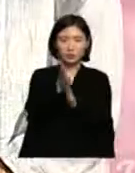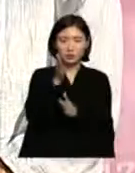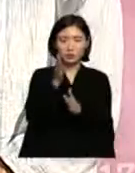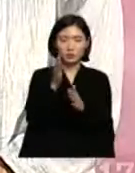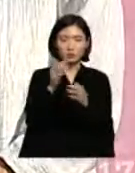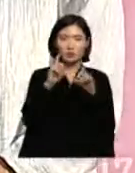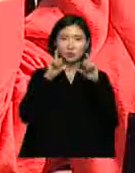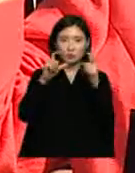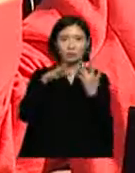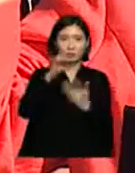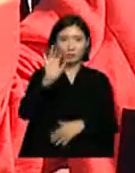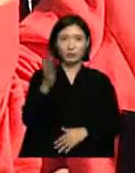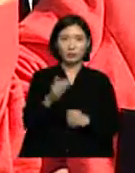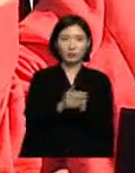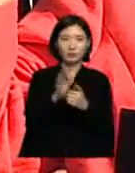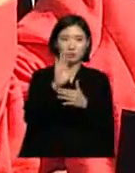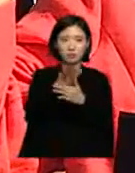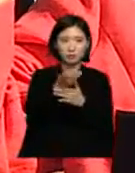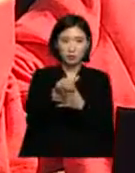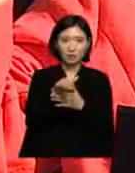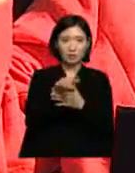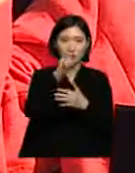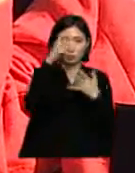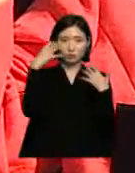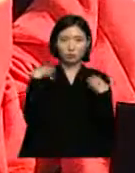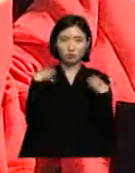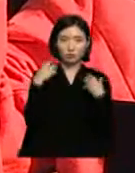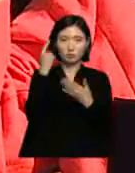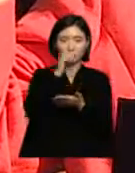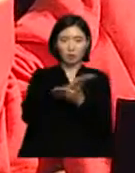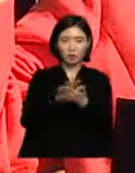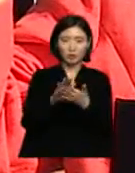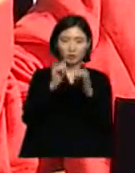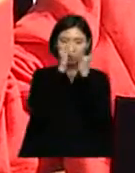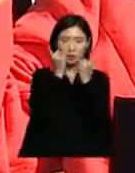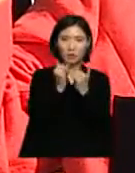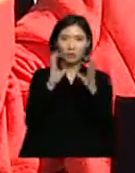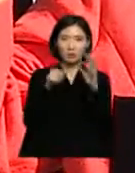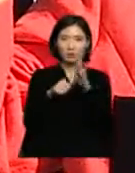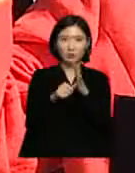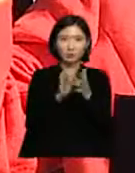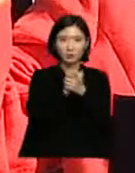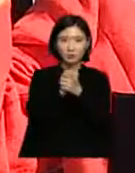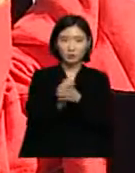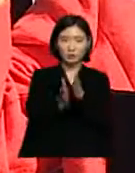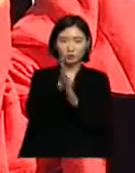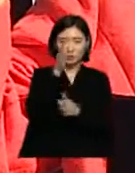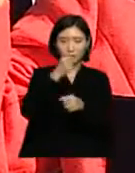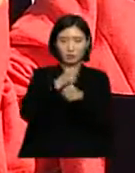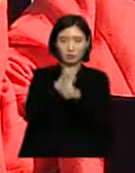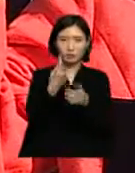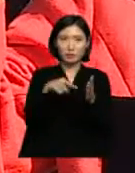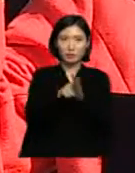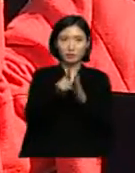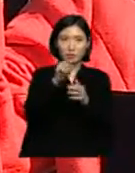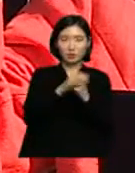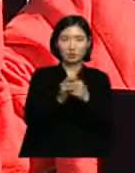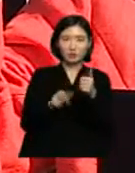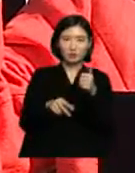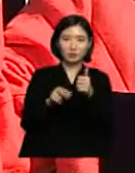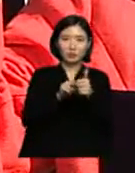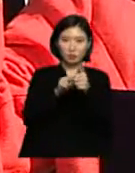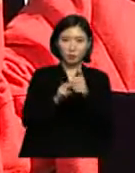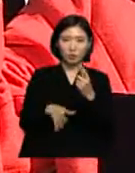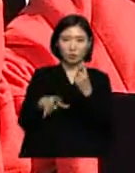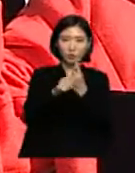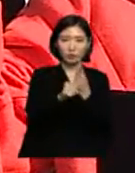채택되기도 했습니다. 지방정부 협의회는 평화로운 사회와 아동 친화적인 미래를 건설하기 위하여 정보를 공유하고